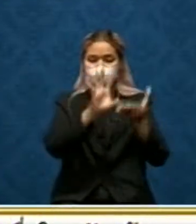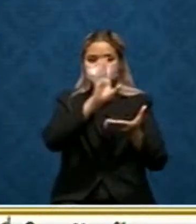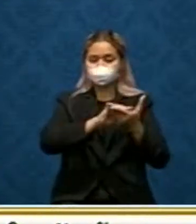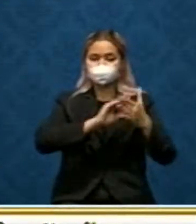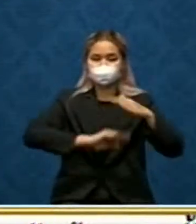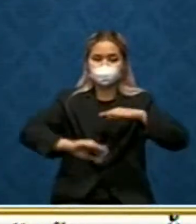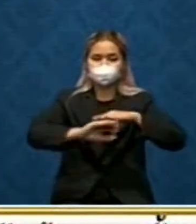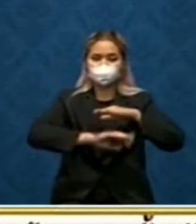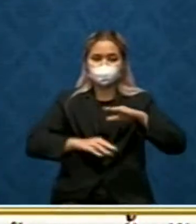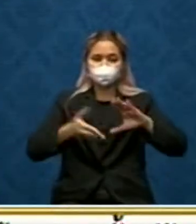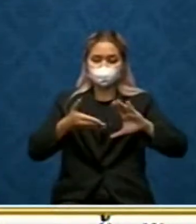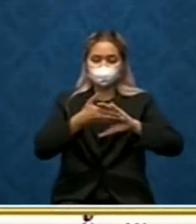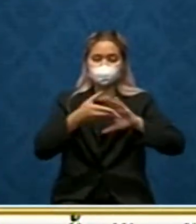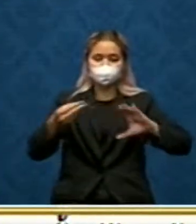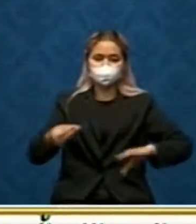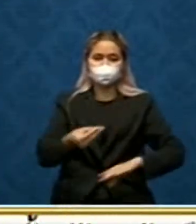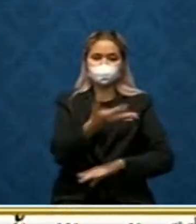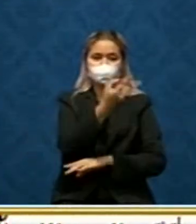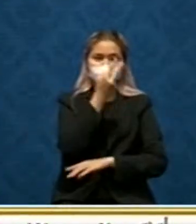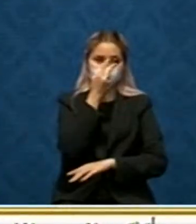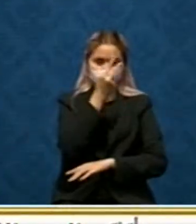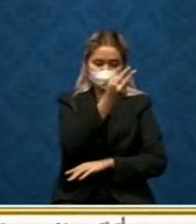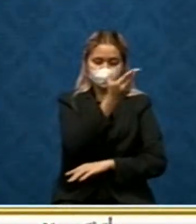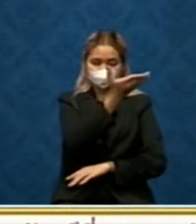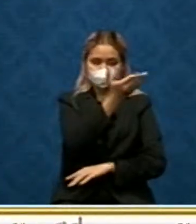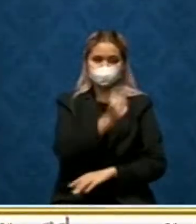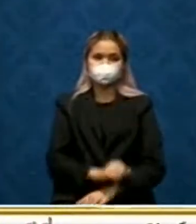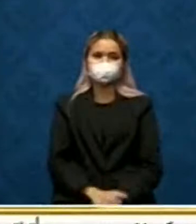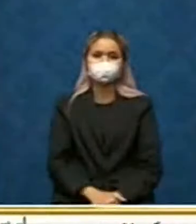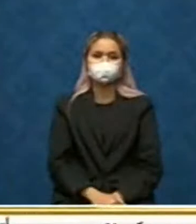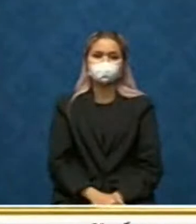ต์แ่นแกขอสไตแนแก